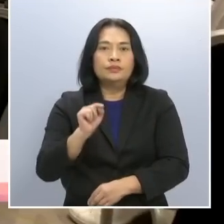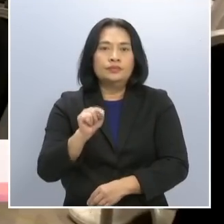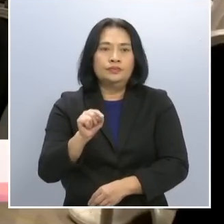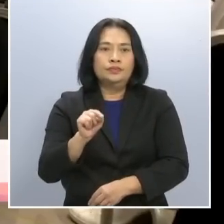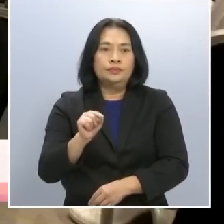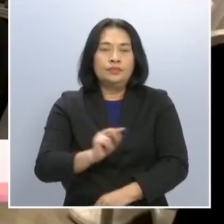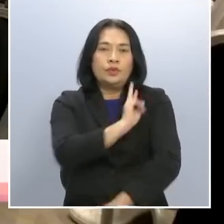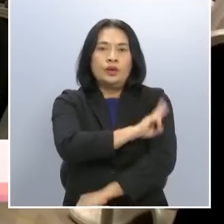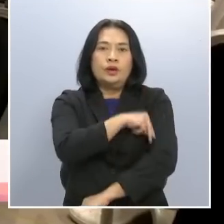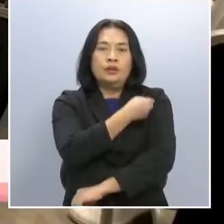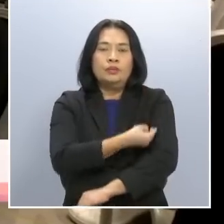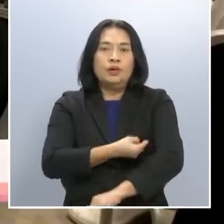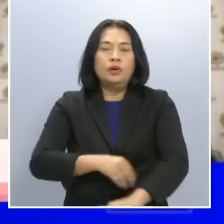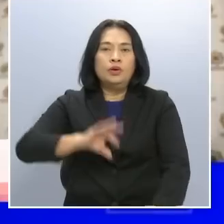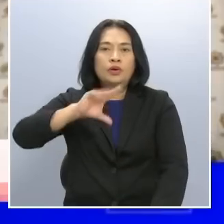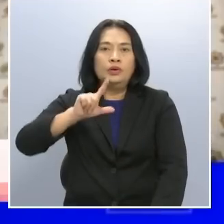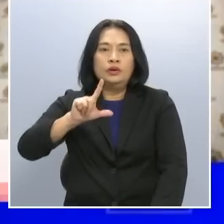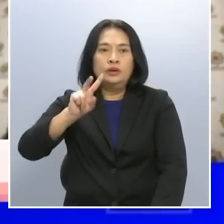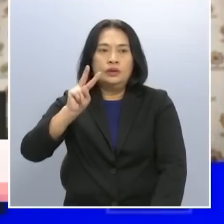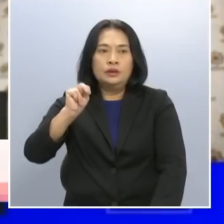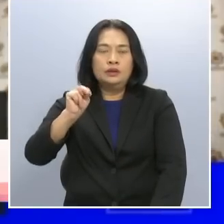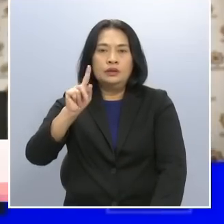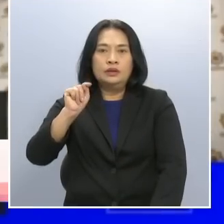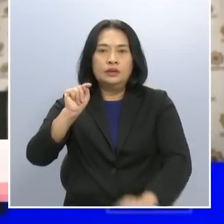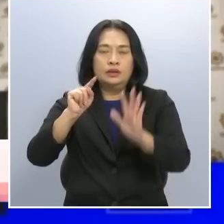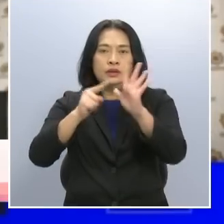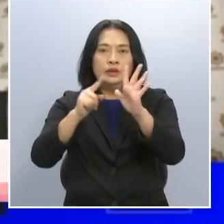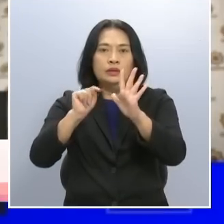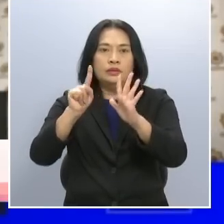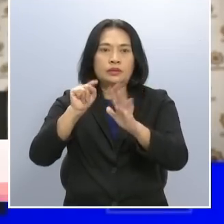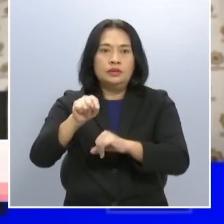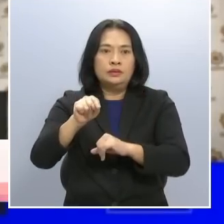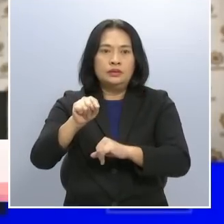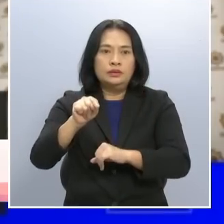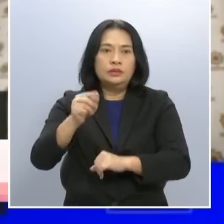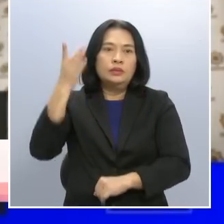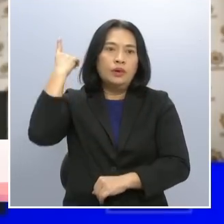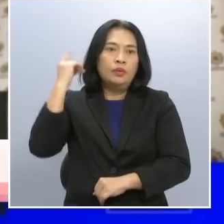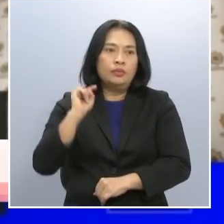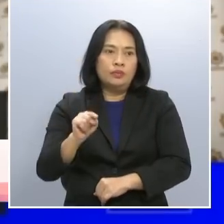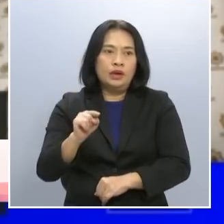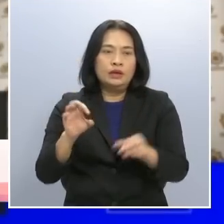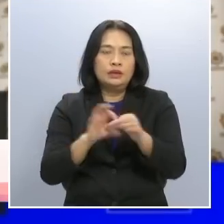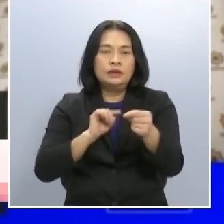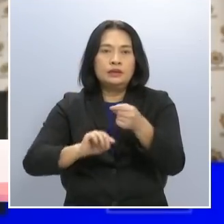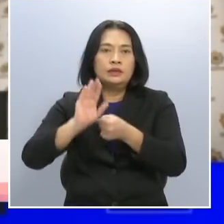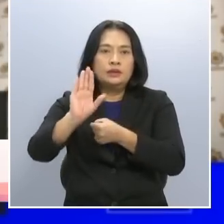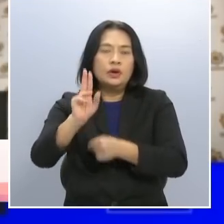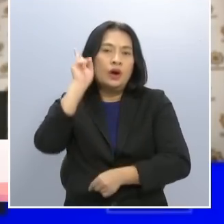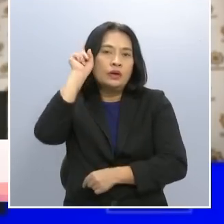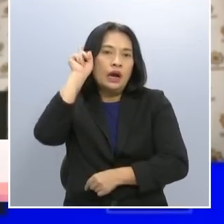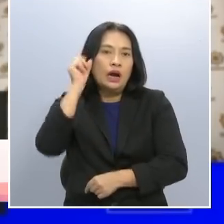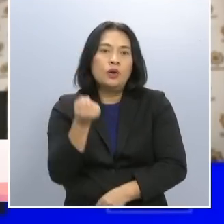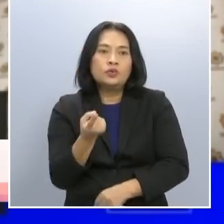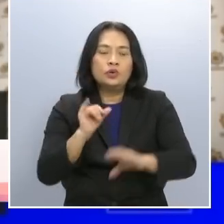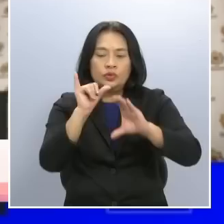คุณหมอชนน่านศรีแก้วนะฮะท่านก็เป็นหัวหน้าพรรคเพื่อไทยเนี่ยคือเมื่อวานนี้คุณชมครับคือแกเนี่ยได้มีการออกรายการ YouTube ของข่าวสดเนี่ยนะ